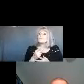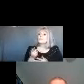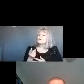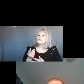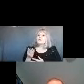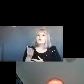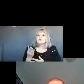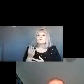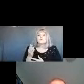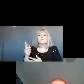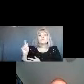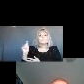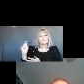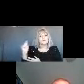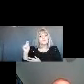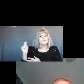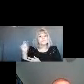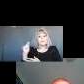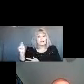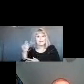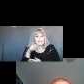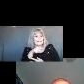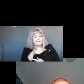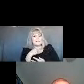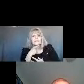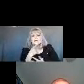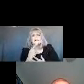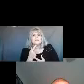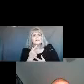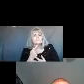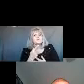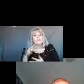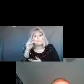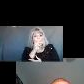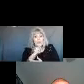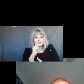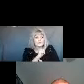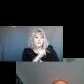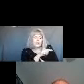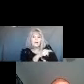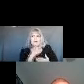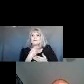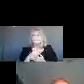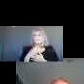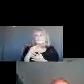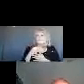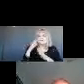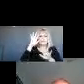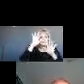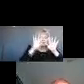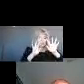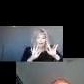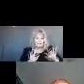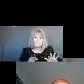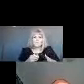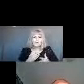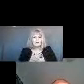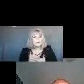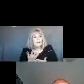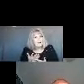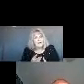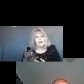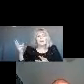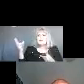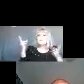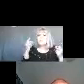tale. Ok, so toe die Heilige Gees, soos die vlammetjies nou, soos boelkens se koppe gaan sit het, is die apostels met die Heilige